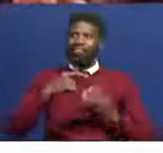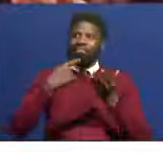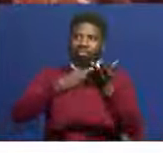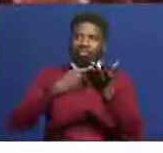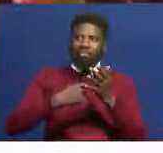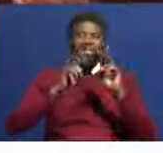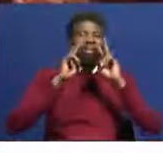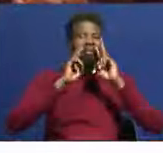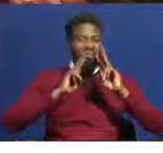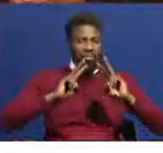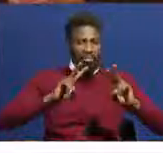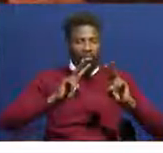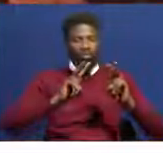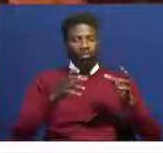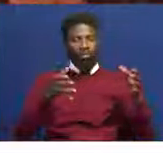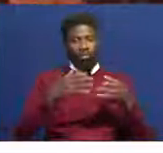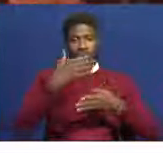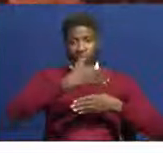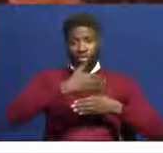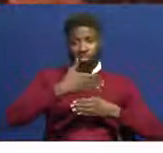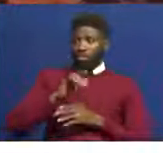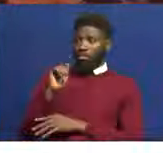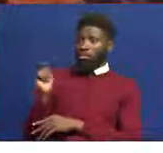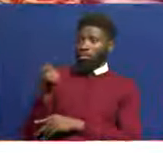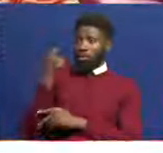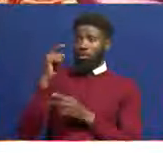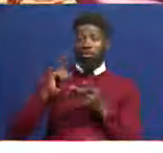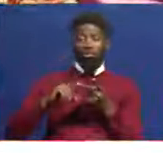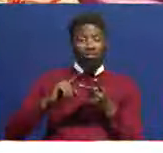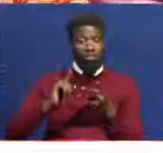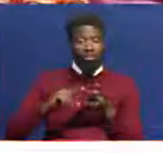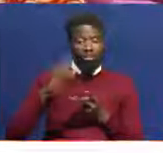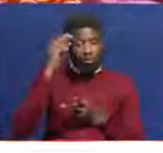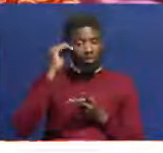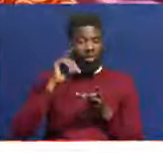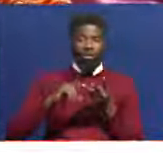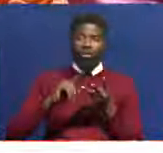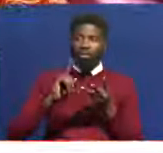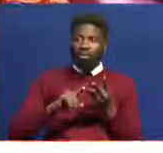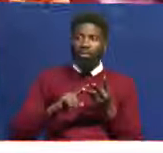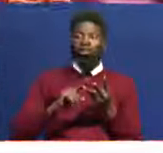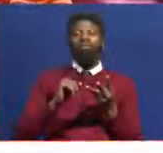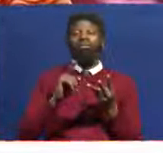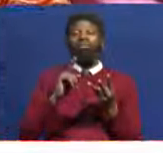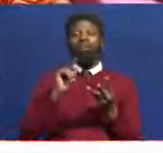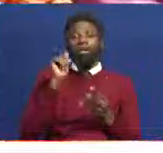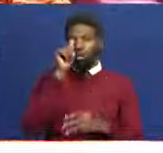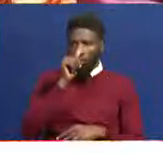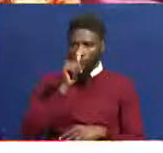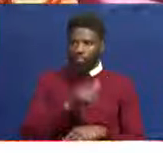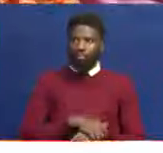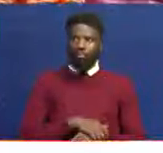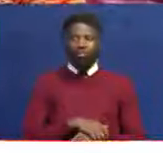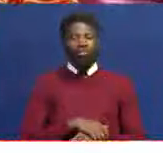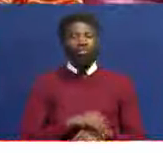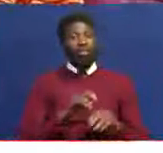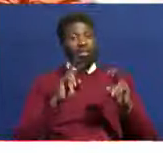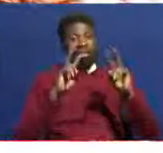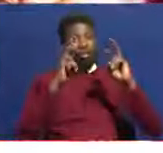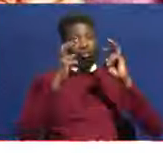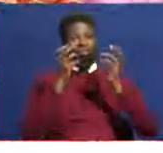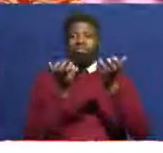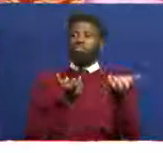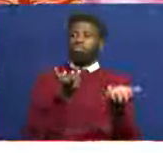border counties of Kenya, Somalia and Ethiopia? So hiyo mambo ya biashara kushikanisha hiyo ndio ametuleta